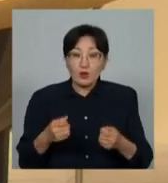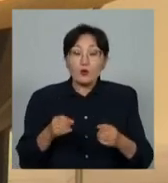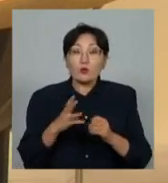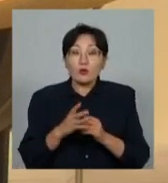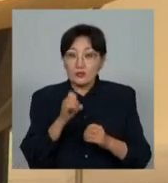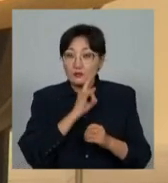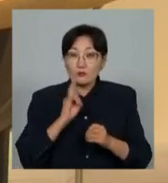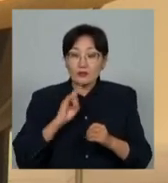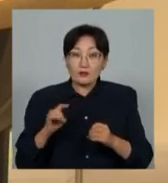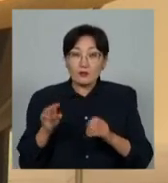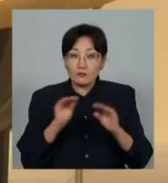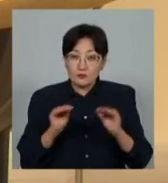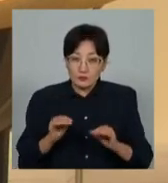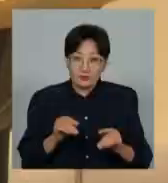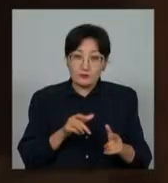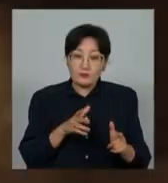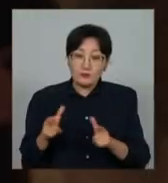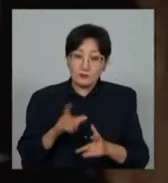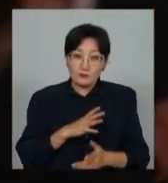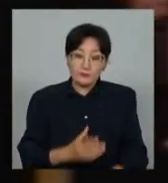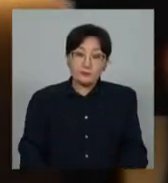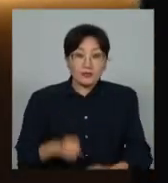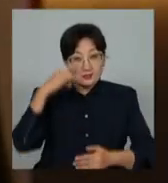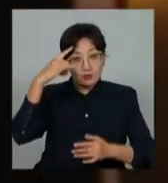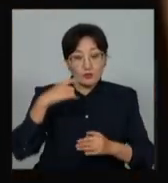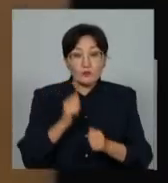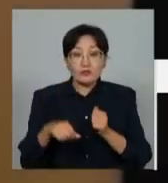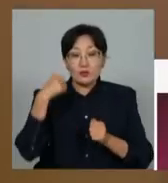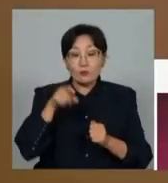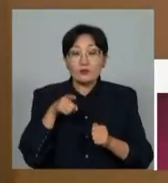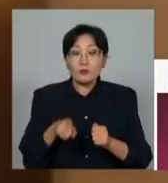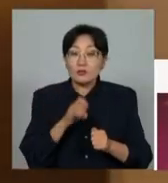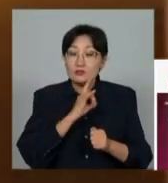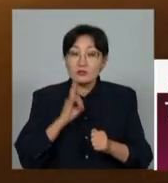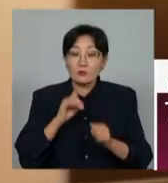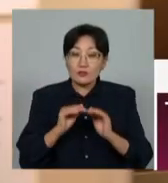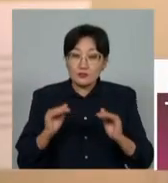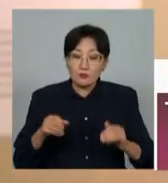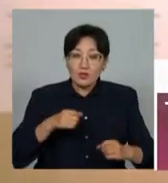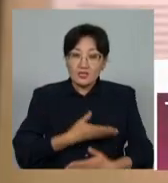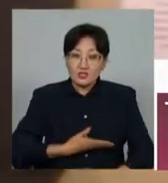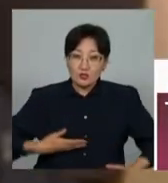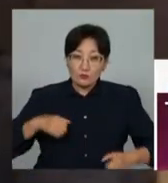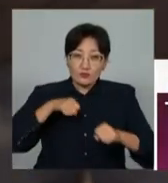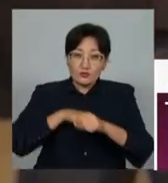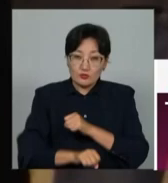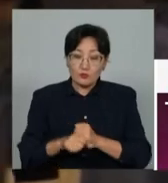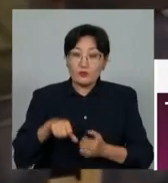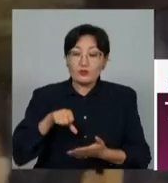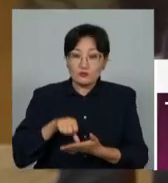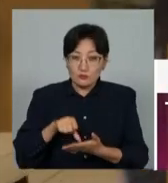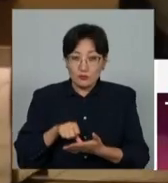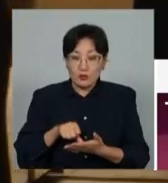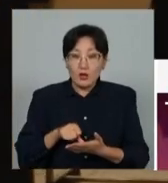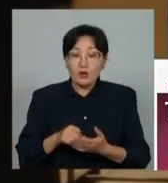14 әйелдің образын жинадық. Қазақстанда жыл сайын мыңдаған әйелдер мен балалар жыныстық зорлық-зомбылықтың құрбандарына